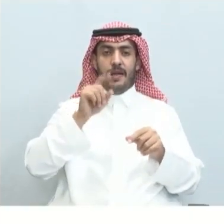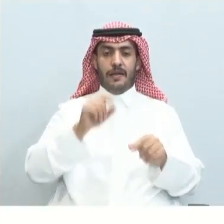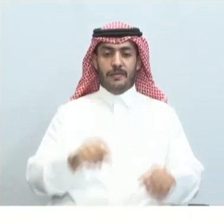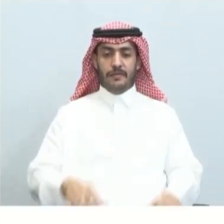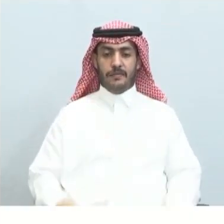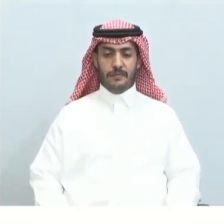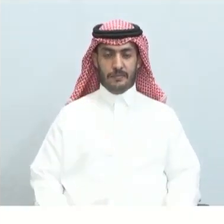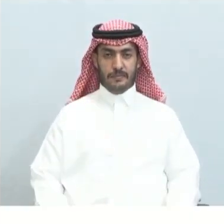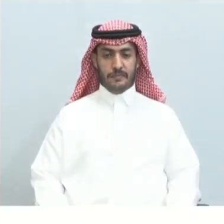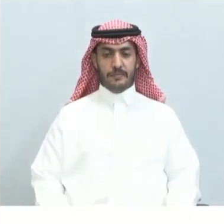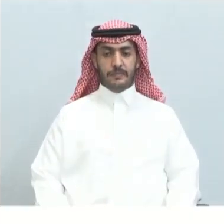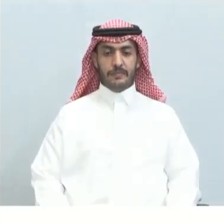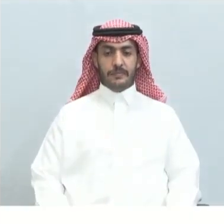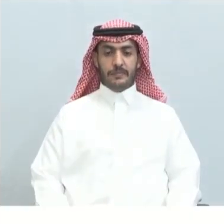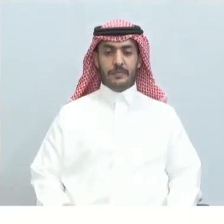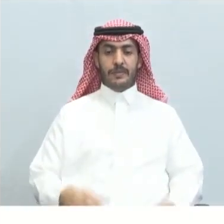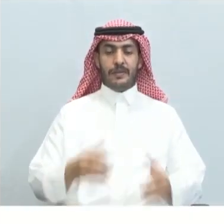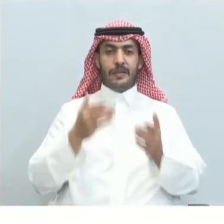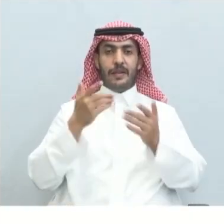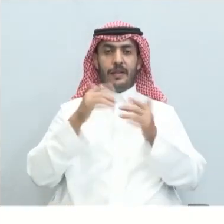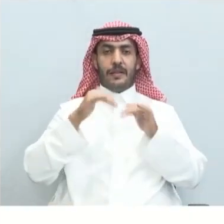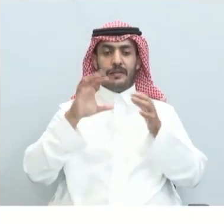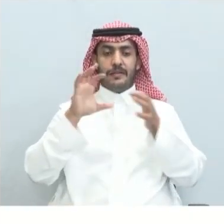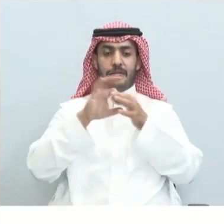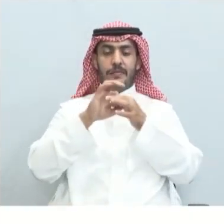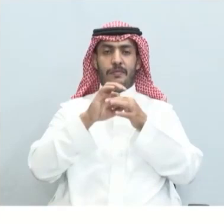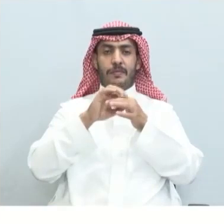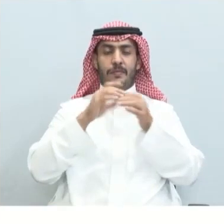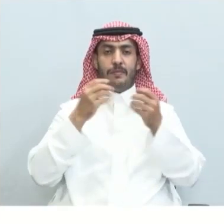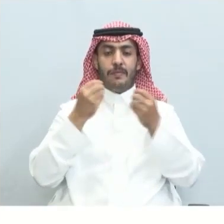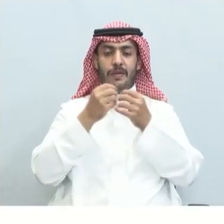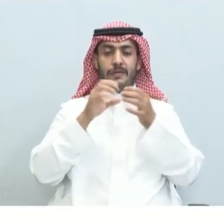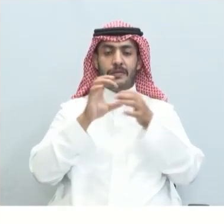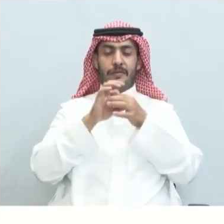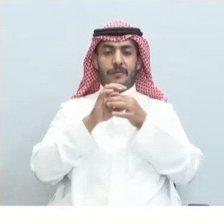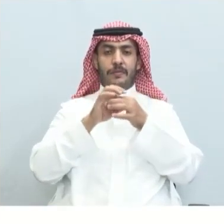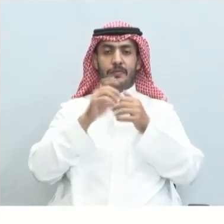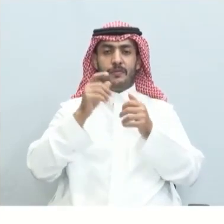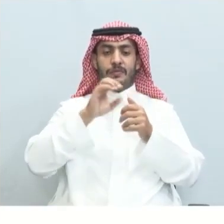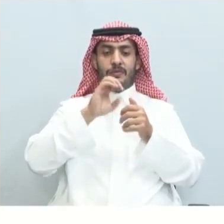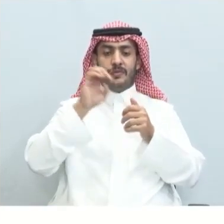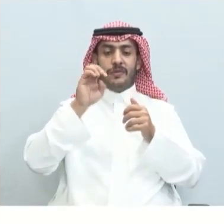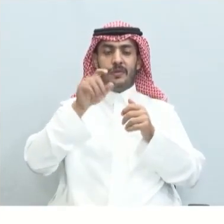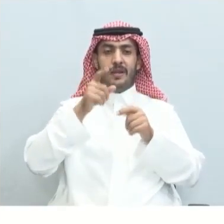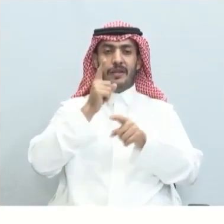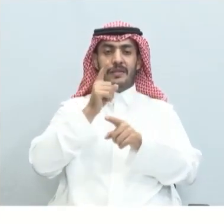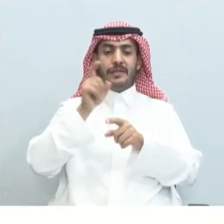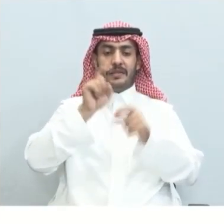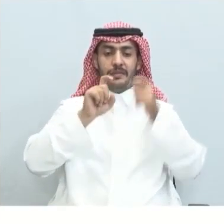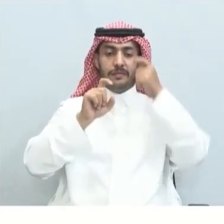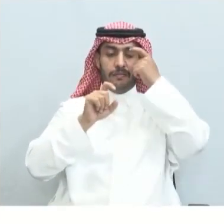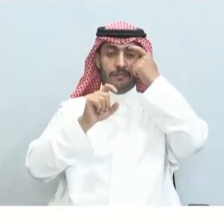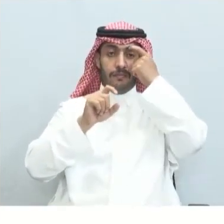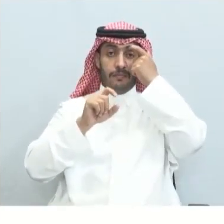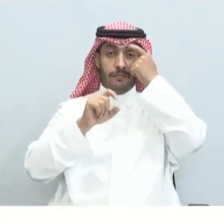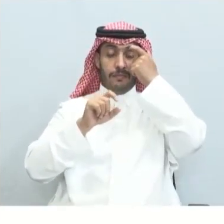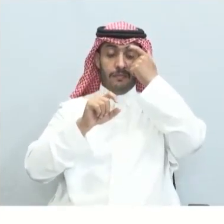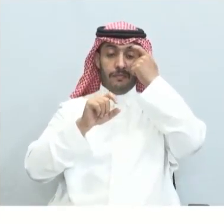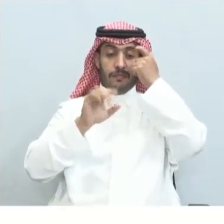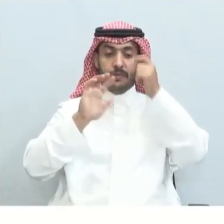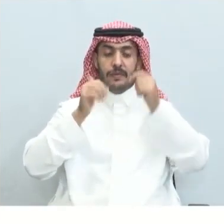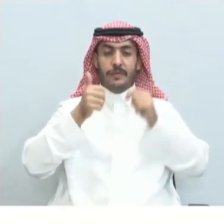دراسه المخلوقات الحيه طرق ارتباطها فيما بينها الاجابه عن الاسئله كيف